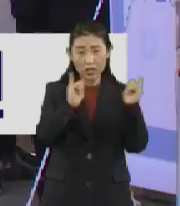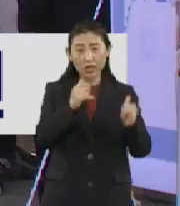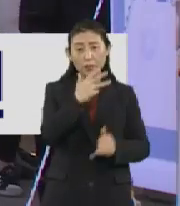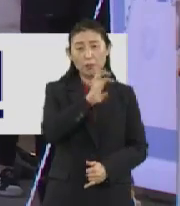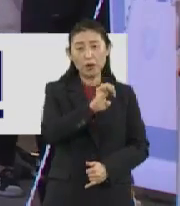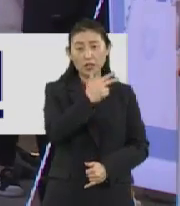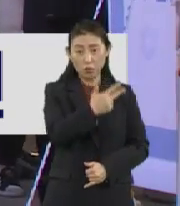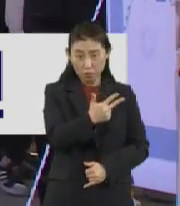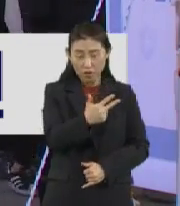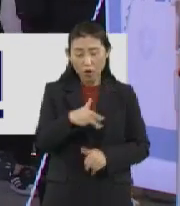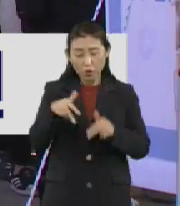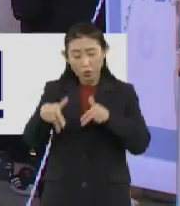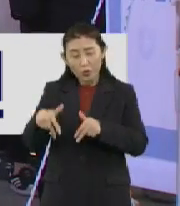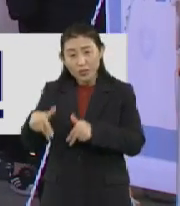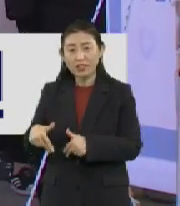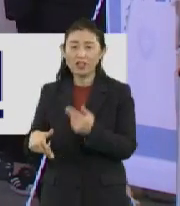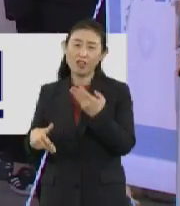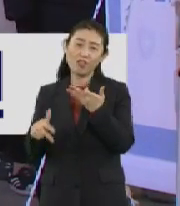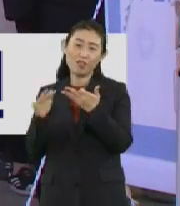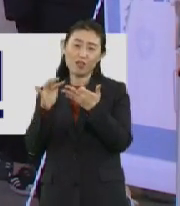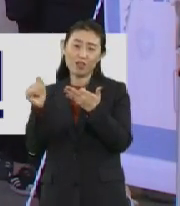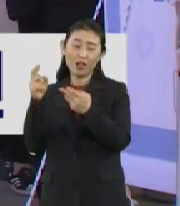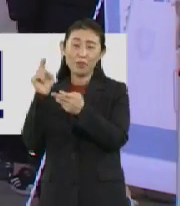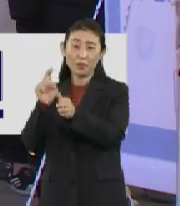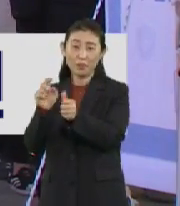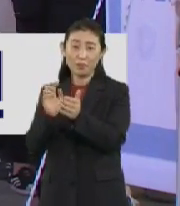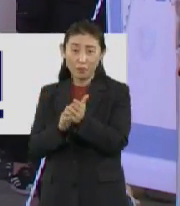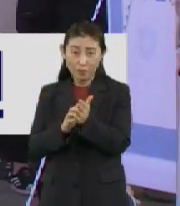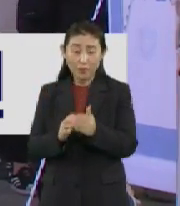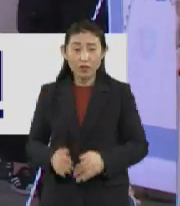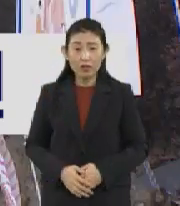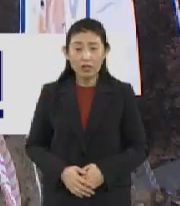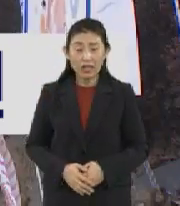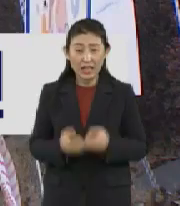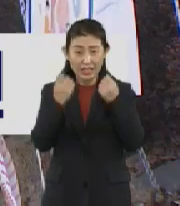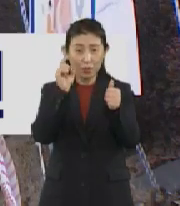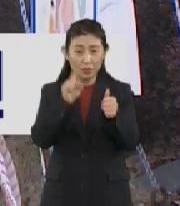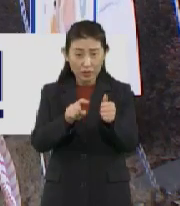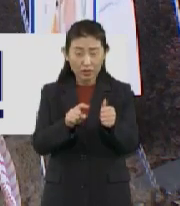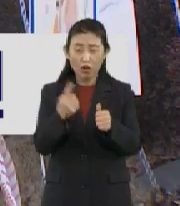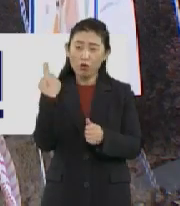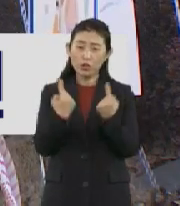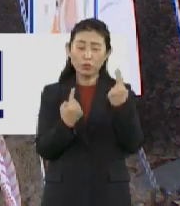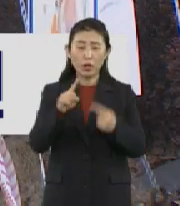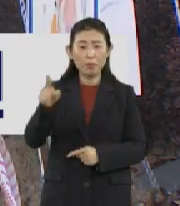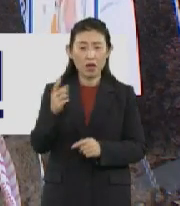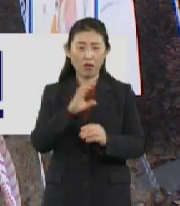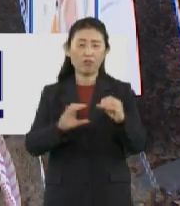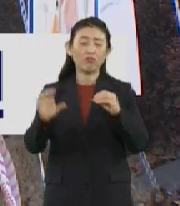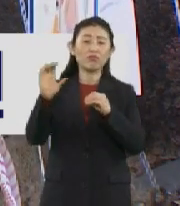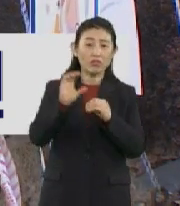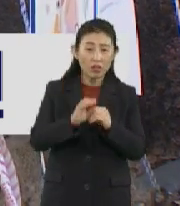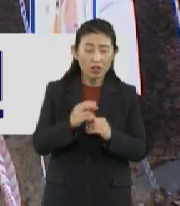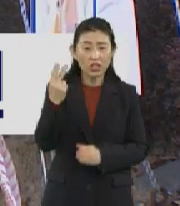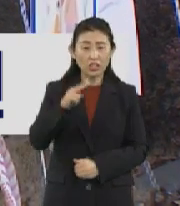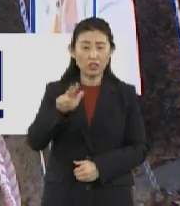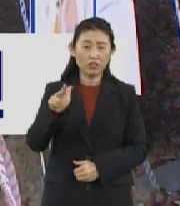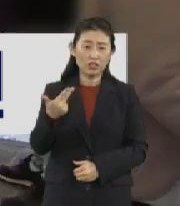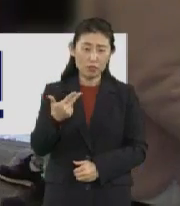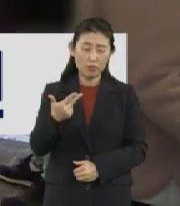환자 47명과 종사자 18명이 감염된 가운데 신규 확진자는 전날보다 100여 명 증가한